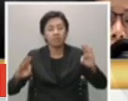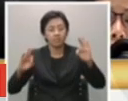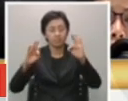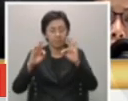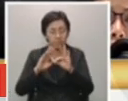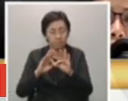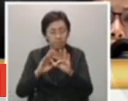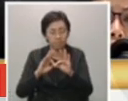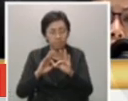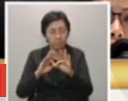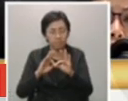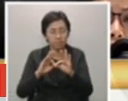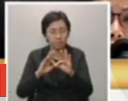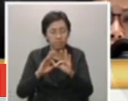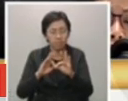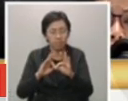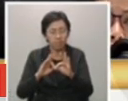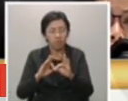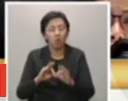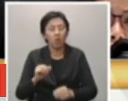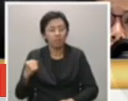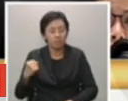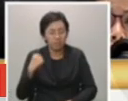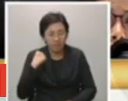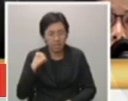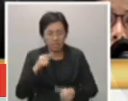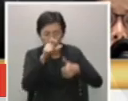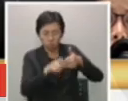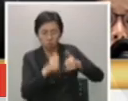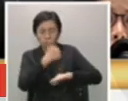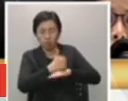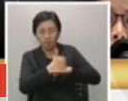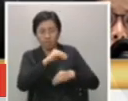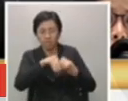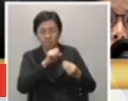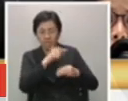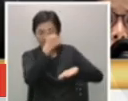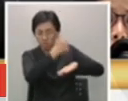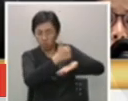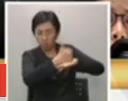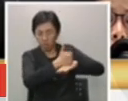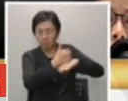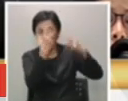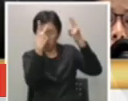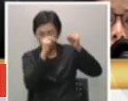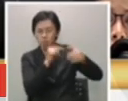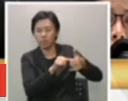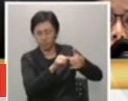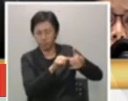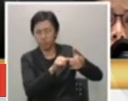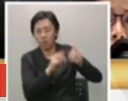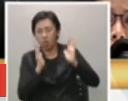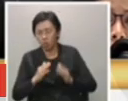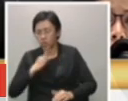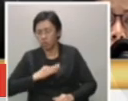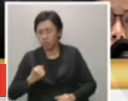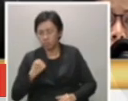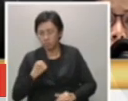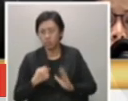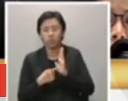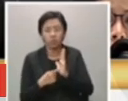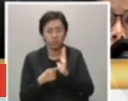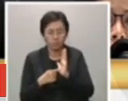confidence คือความเชื่อถือเชื่อมั่นในตัวผู้นำทางเศรษฐกิจคือตัวท่านนายกประยุทธ์จันทร์โอชานั่นแหละยกตัวอย่